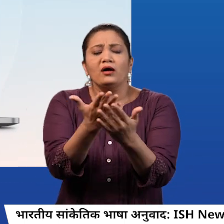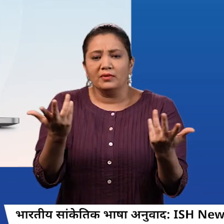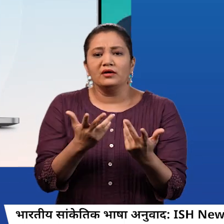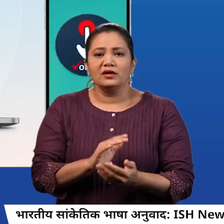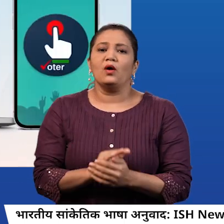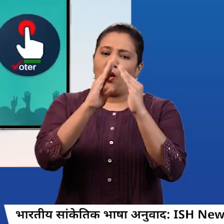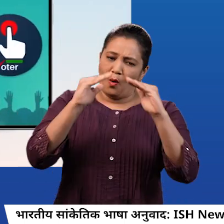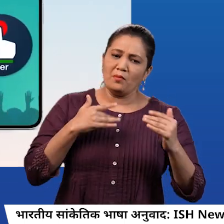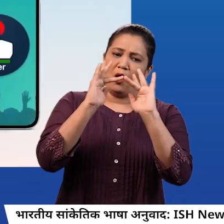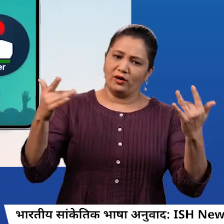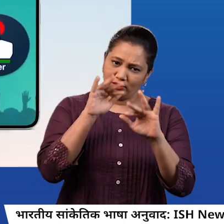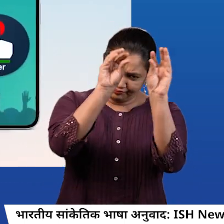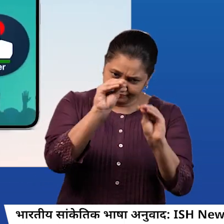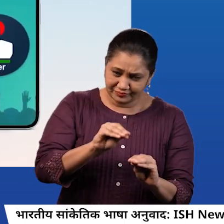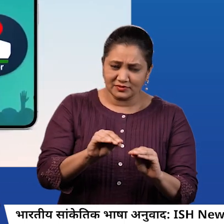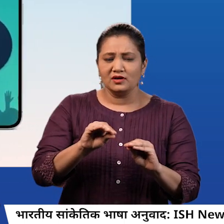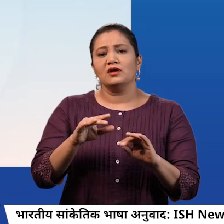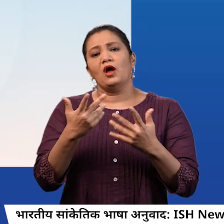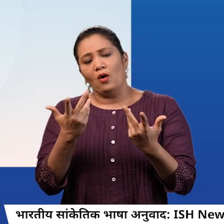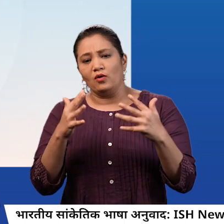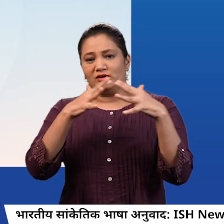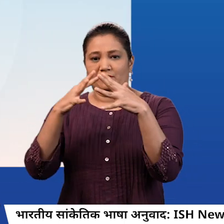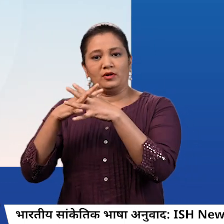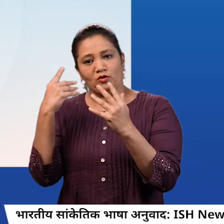ऑनलाईन पद्धतीनं घर बसल्या देखील भरू शकताय आणि त्यासाठी